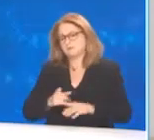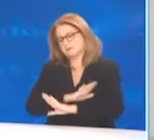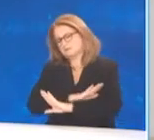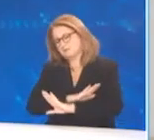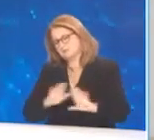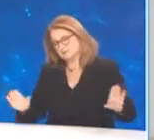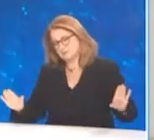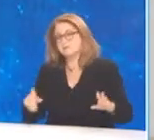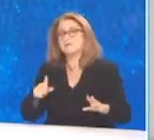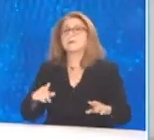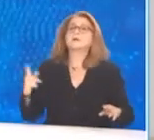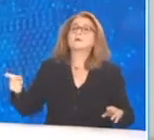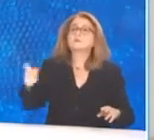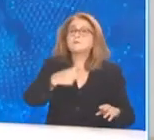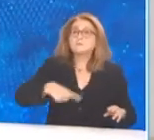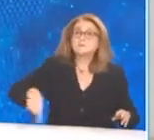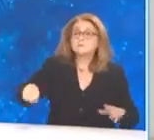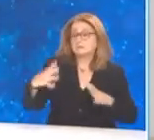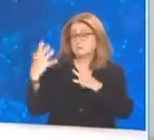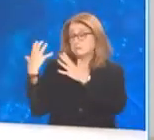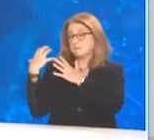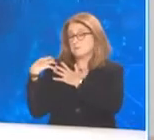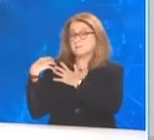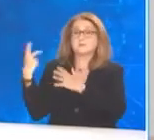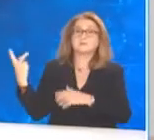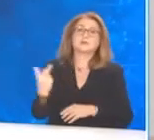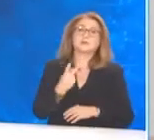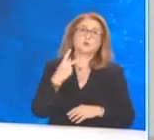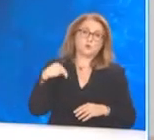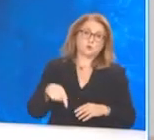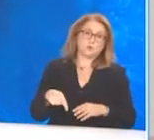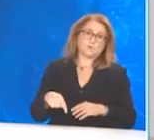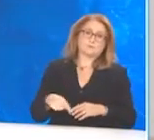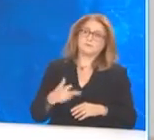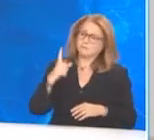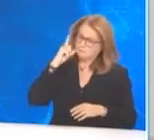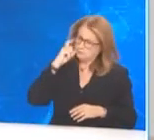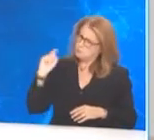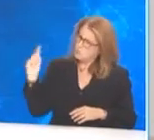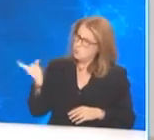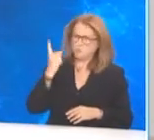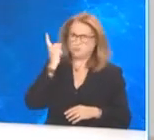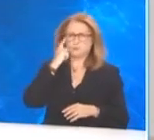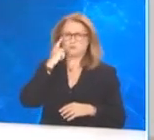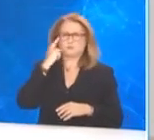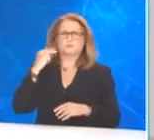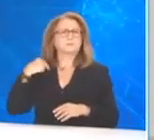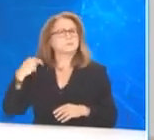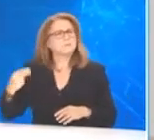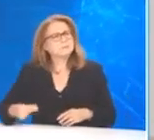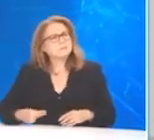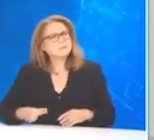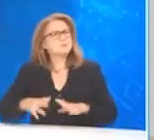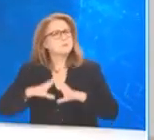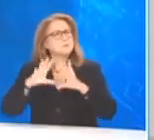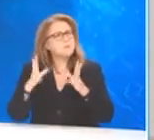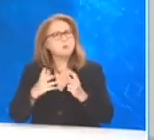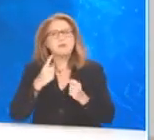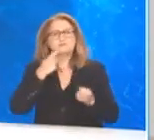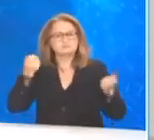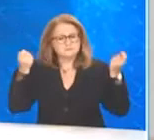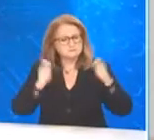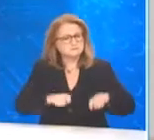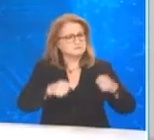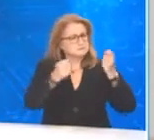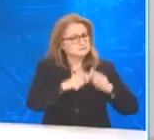θέμα κοινωνικής ευθύνης. Νομίζω έχουν αντιληφθεί και οι Δήμοι και οι Περιφέρειες και όλοι όσοι εμπλέκονται στις διαδικασίες εκδηλώσεων, πάρτις και οτιδήποτε